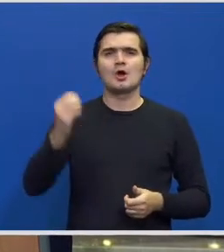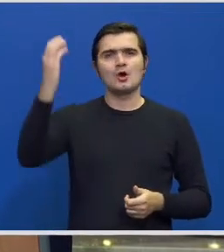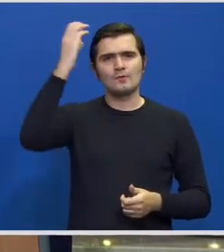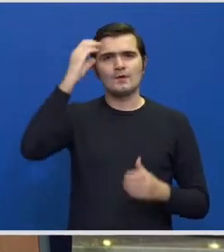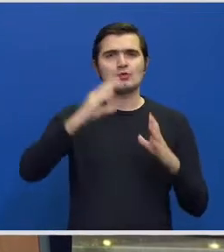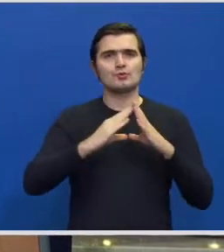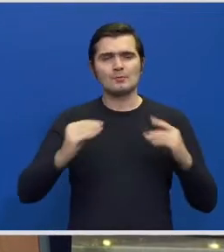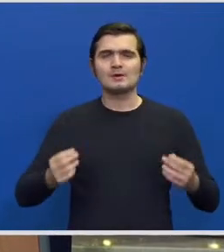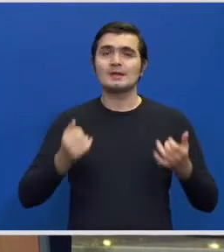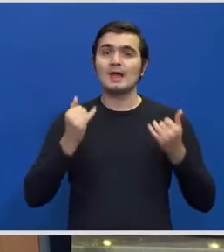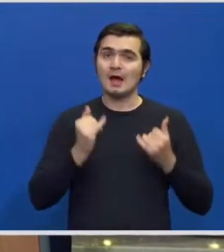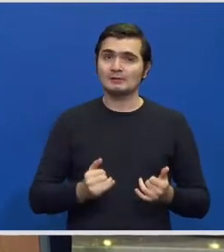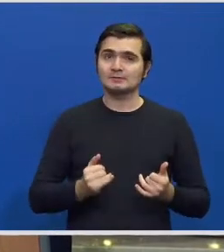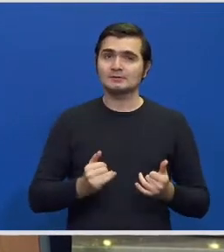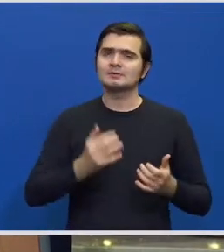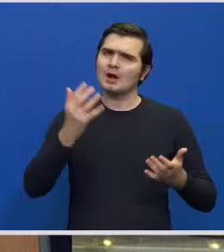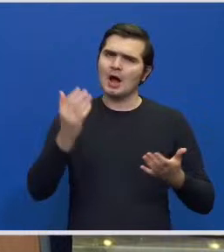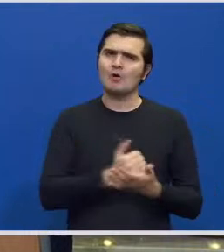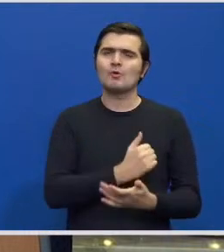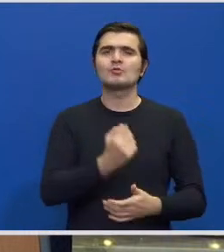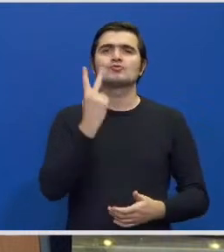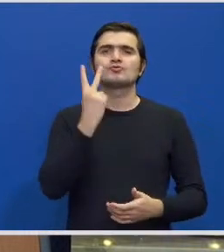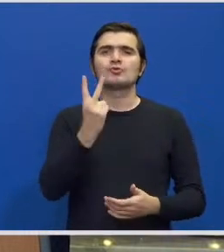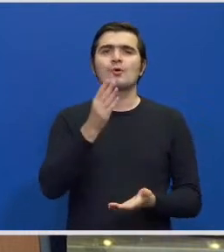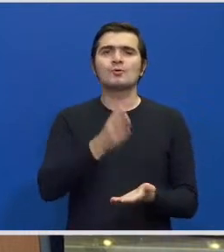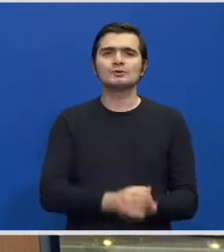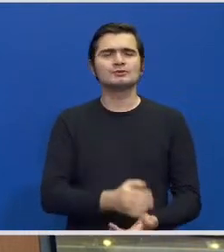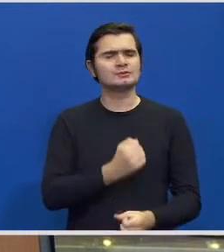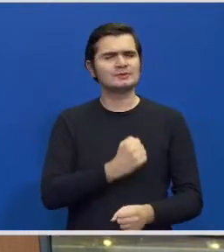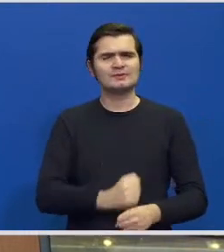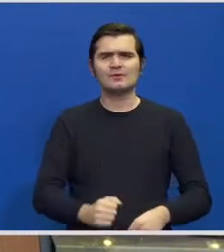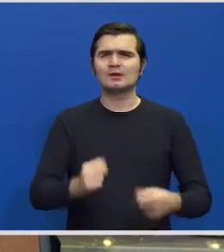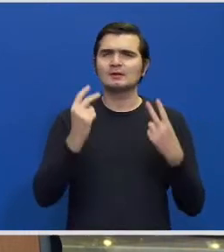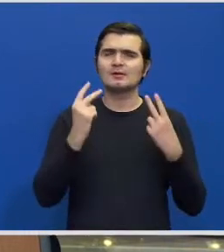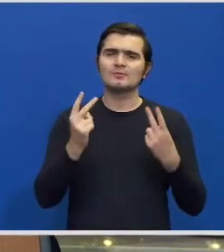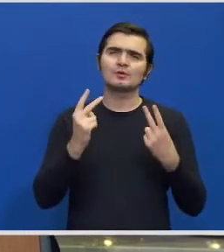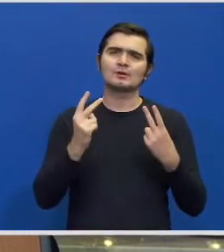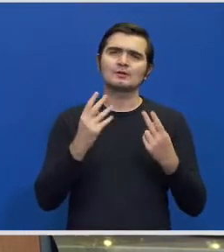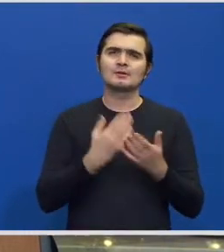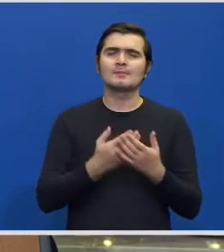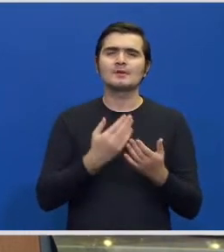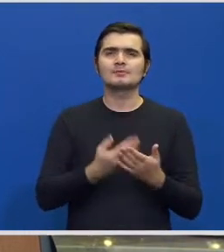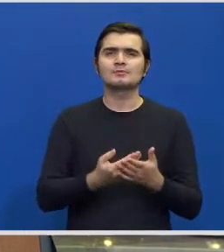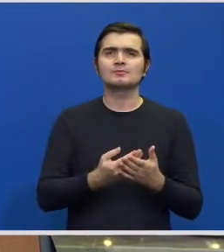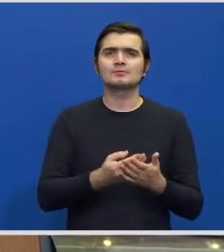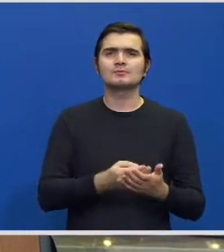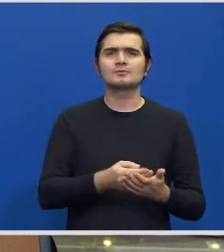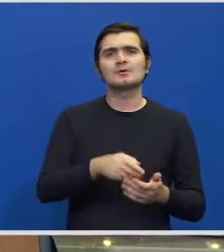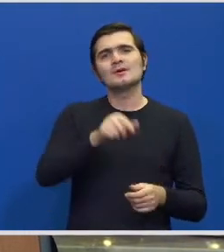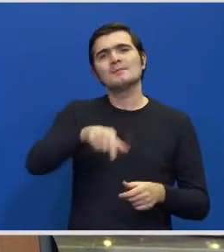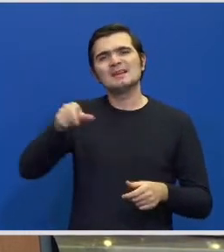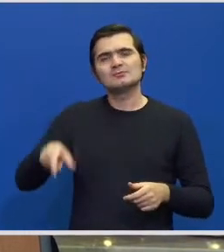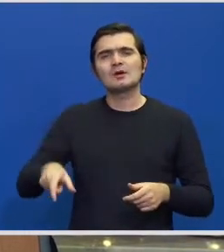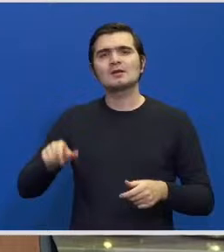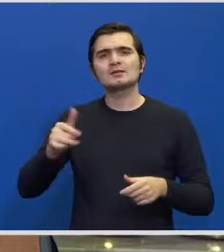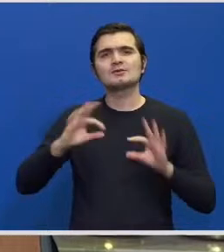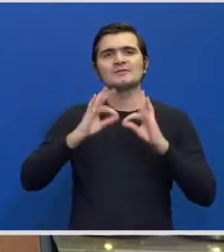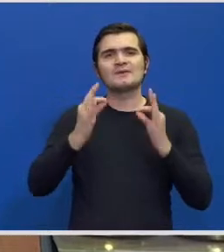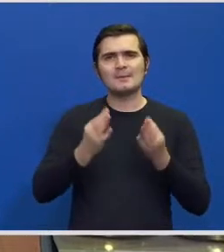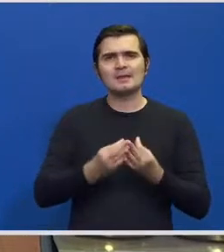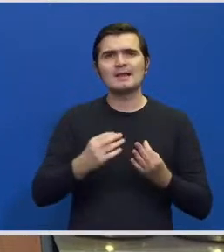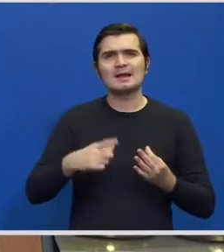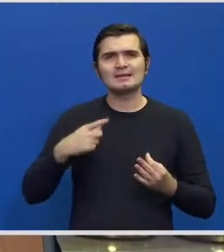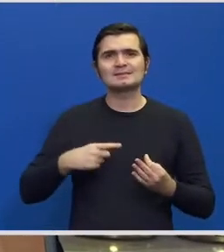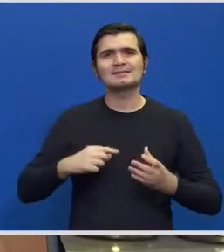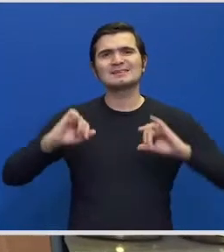Mulțumesc! Într-adevăr, Guvernul României a luat astăzi două decizii extrem de importante pentru persoanele